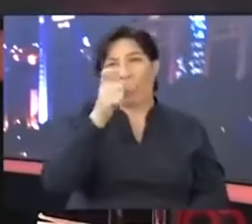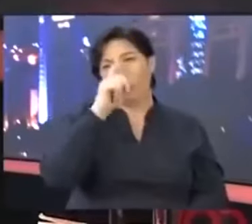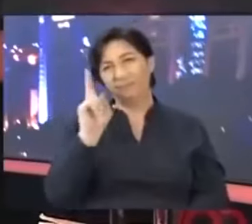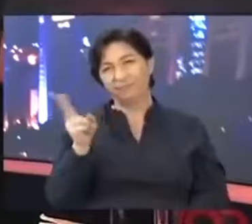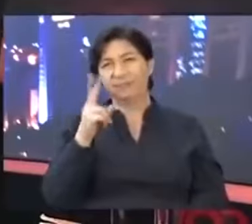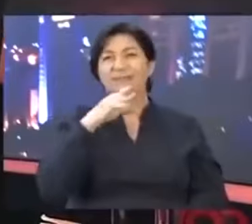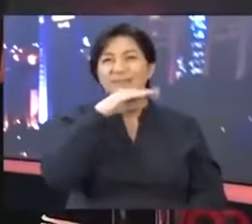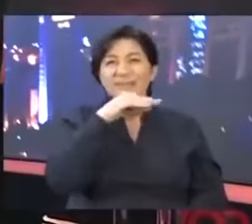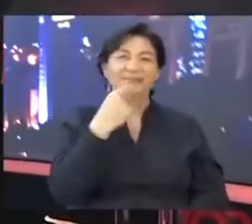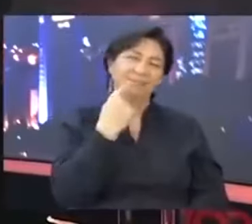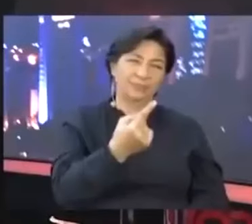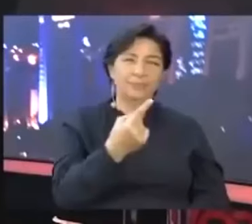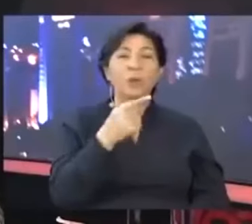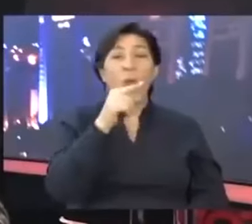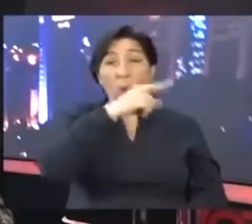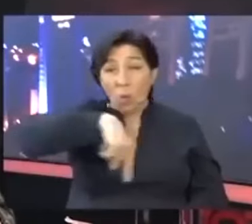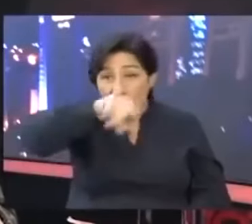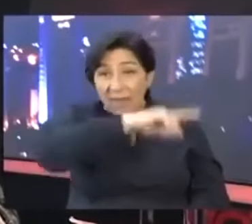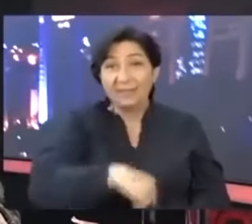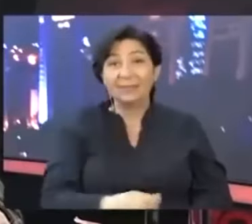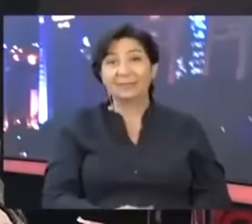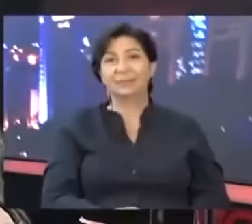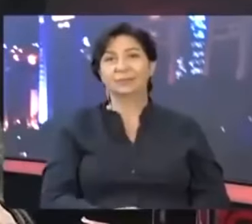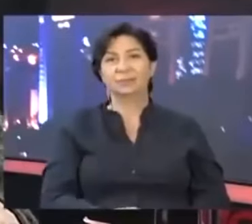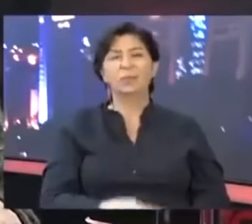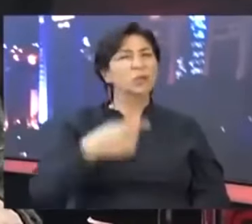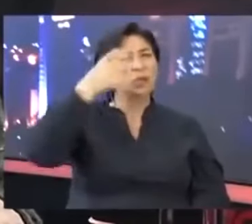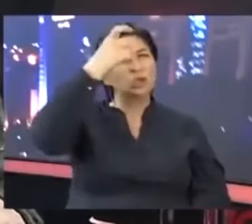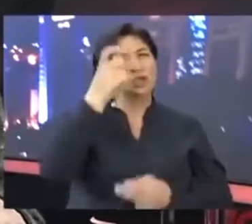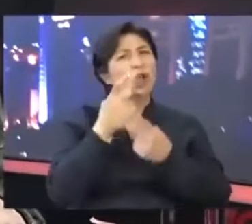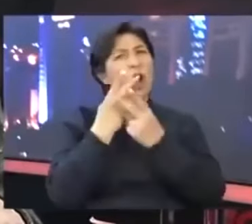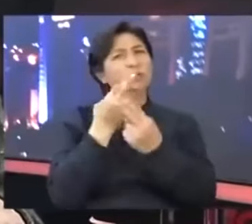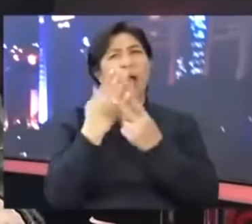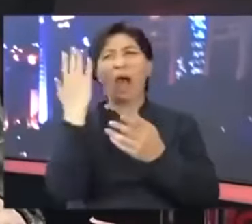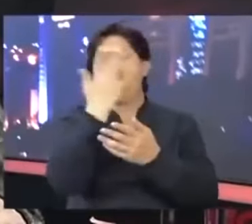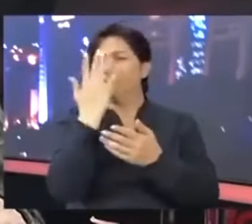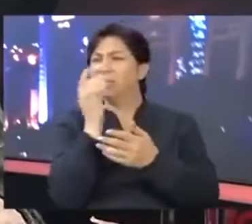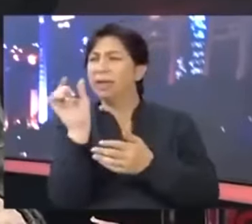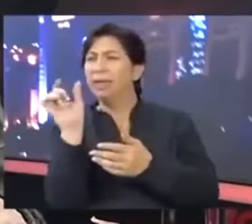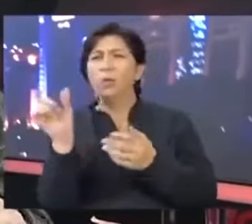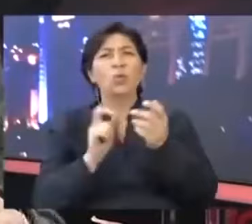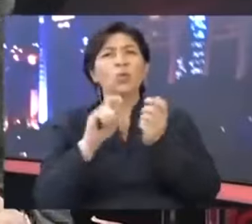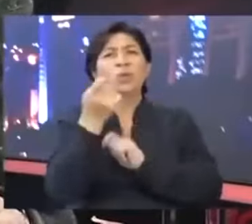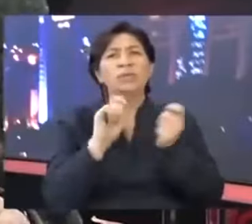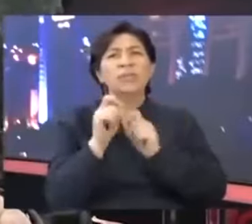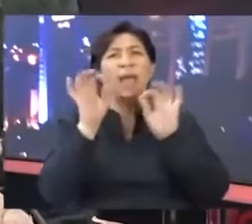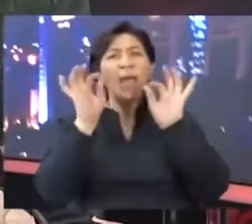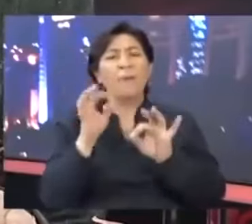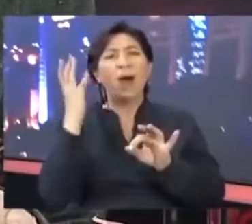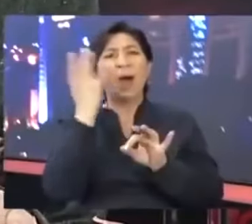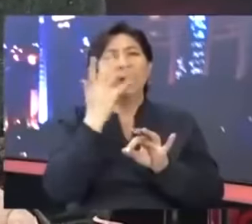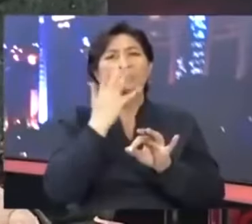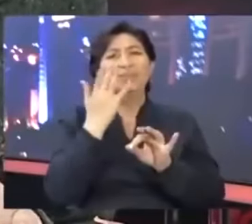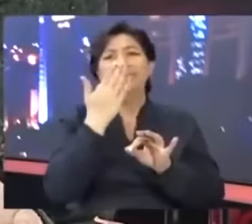Eee yaşlarını söylüyorum onların Eee Türkçe konuşmalarında ve Arapça kelimeleri kullanış anda hep